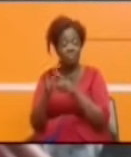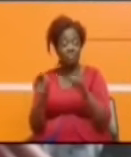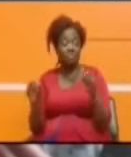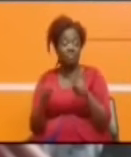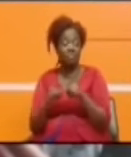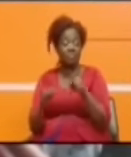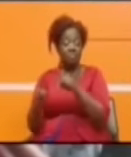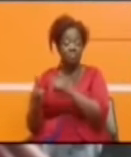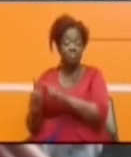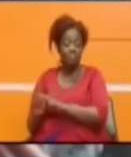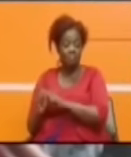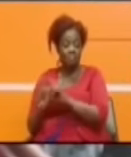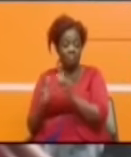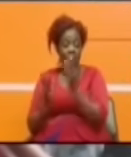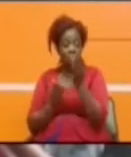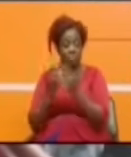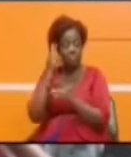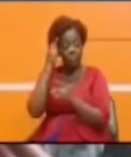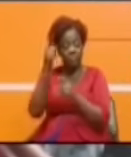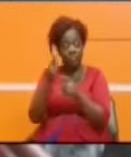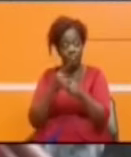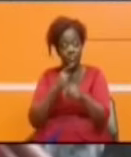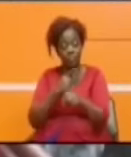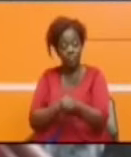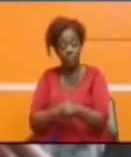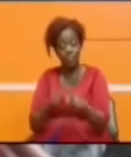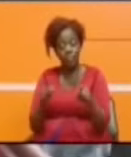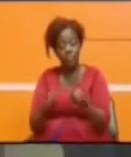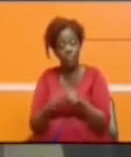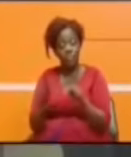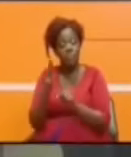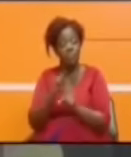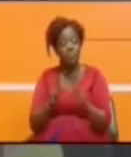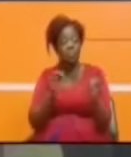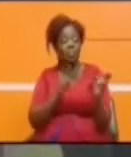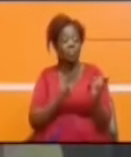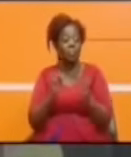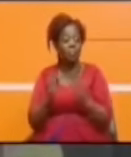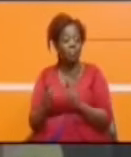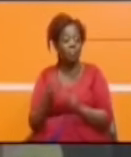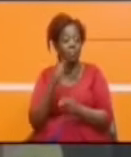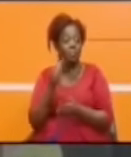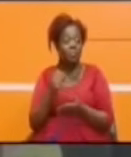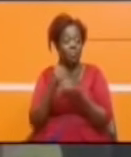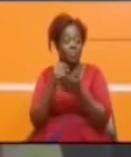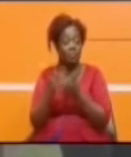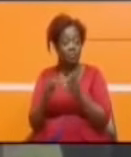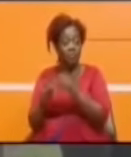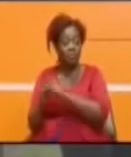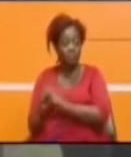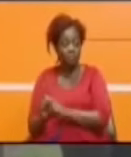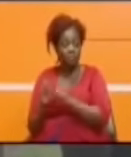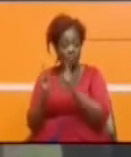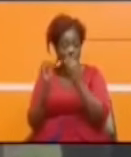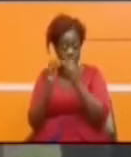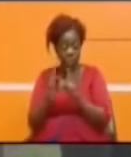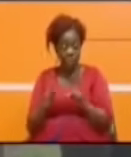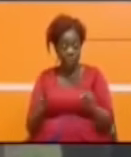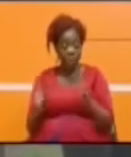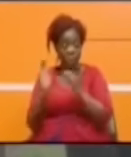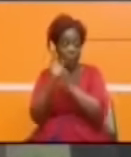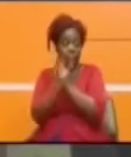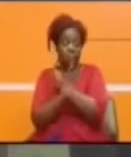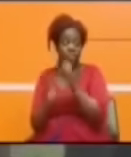kuliko abakuuma ddemba baweereza okumala ebbanga ettene so nga n'abantu ba bulijjo abayambyeko abakuuma ddemba okutebenkeza